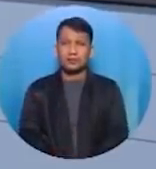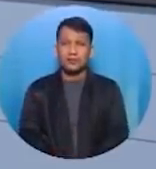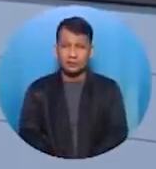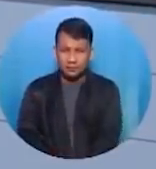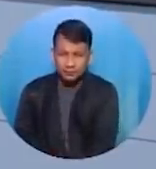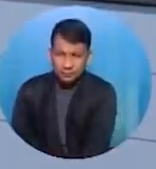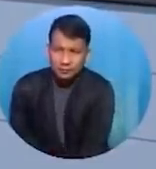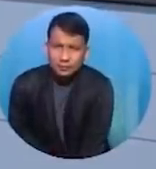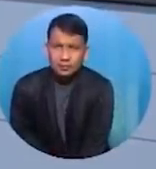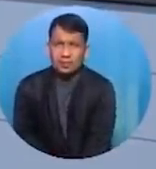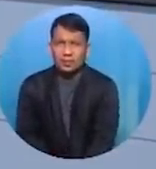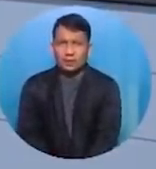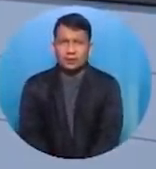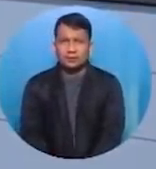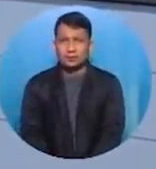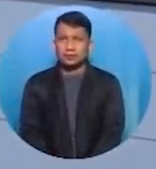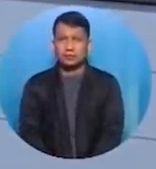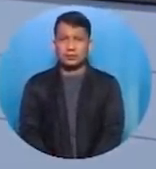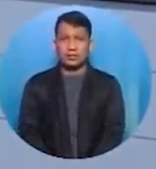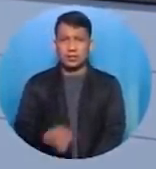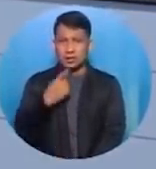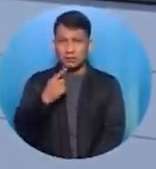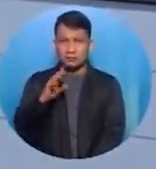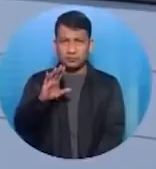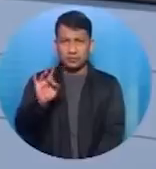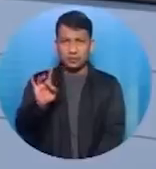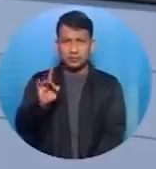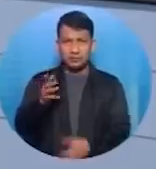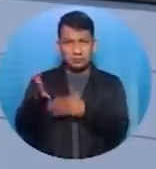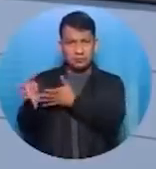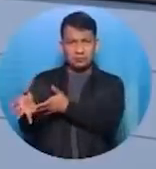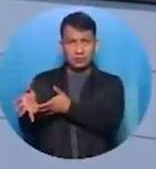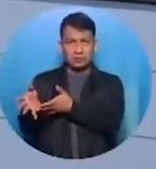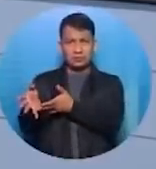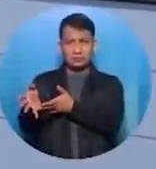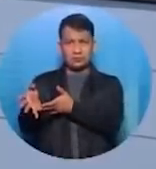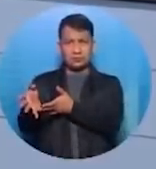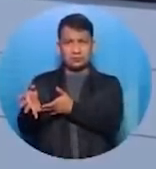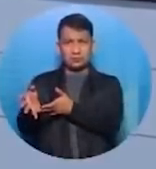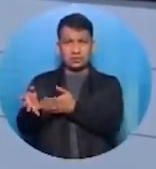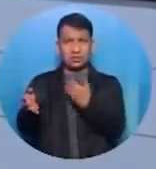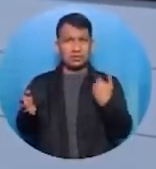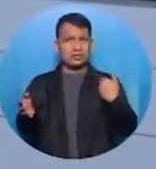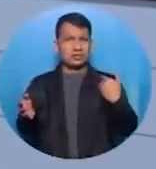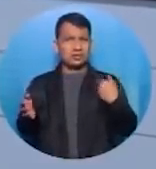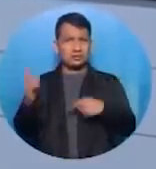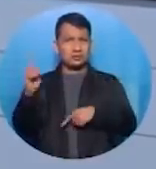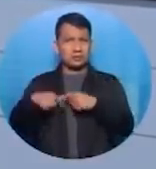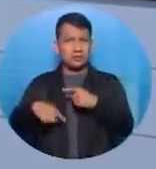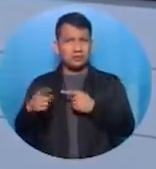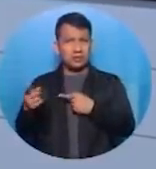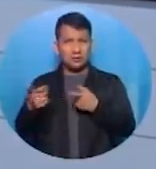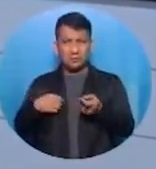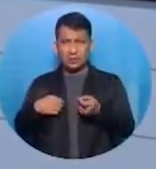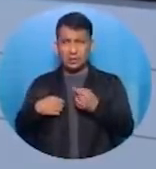mga security guards ninyo, inabandona niyo po sa... Hindi po namin sila inabandona po. Ganito po